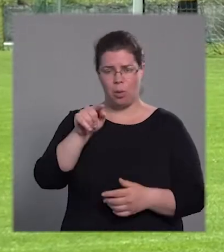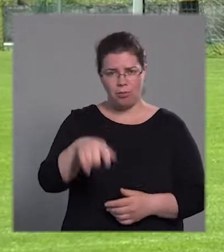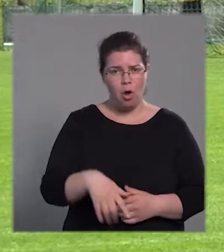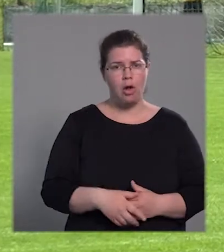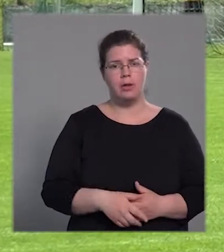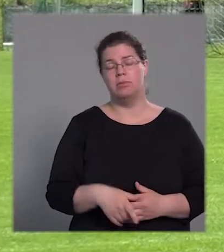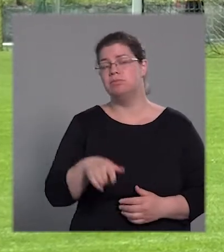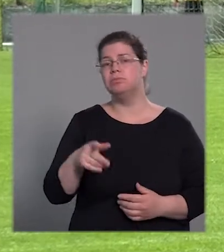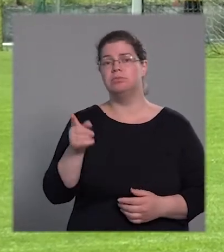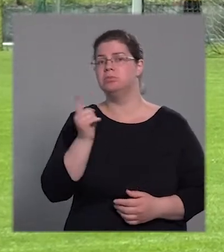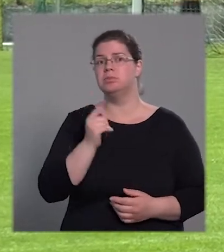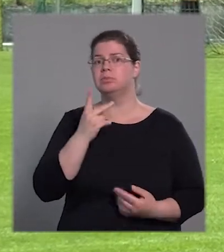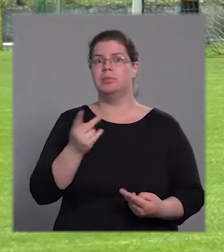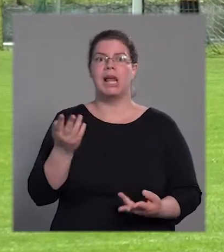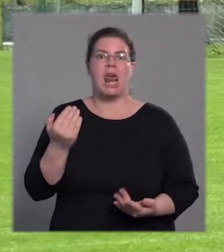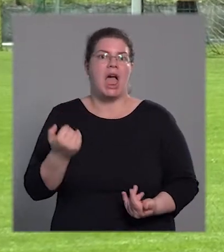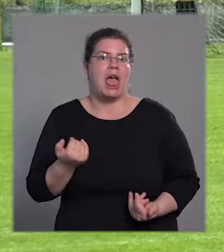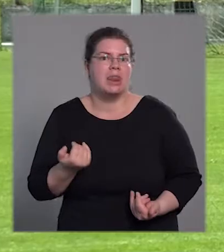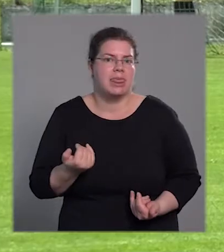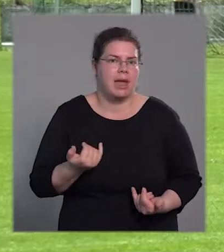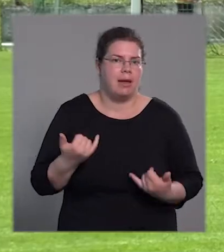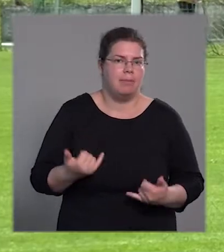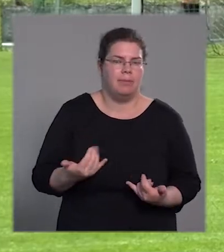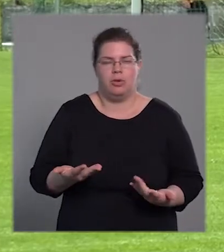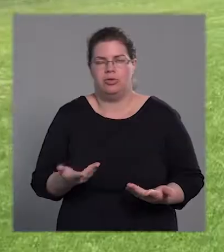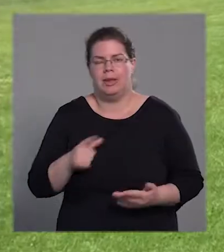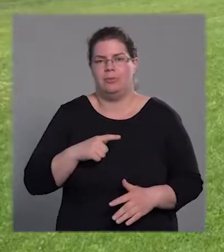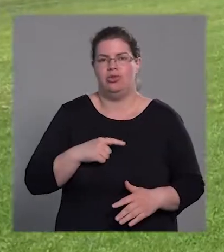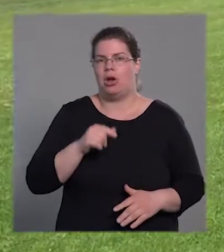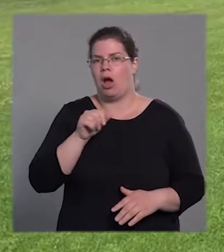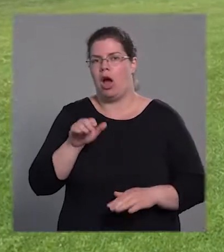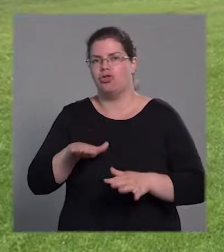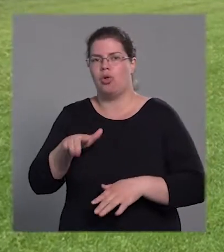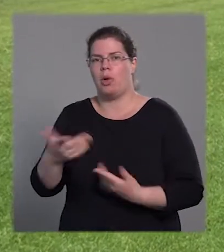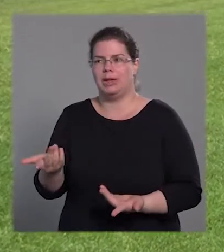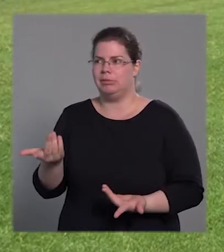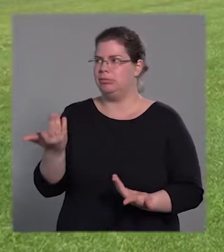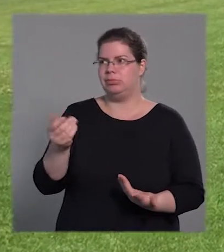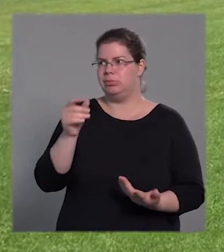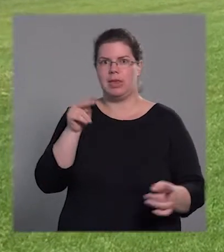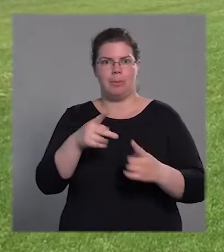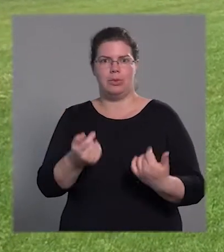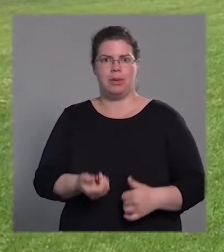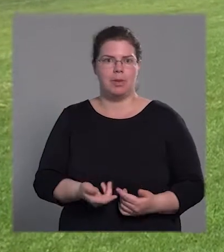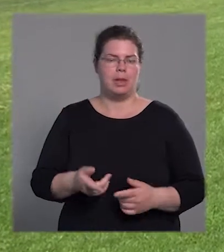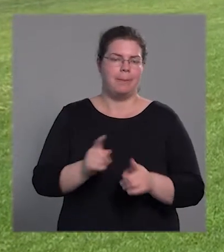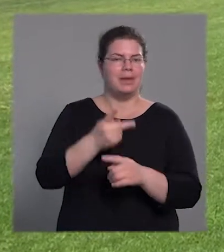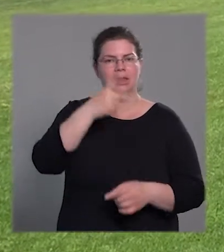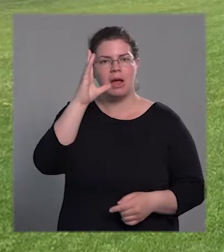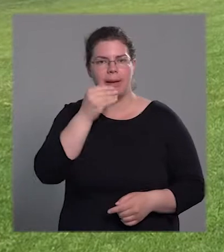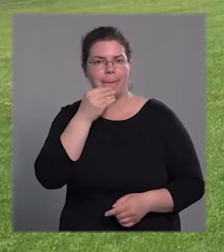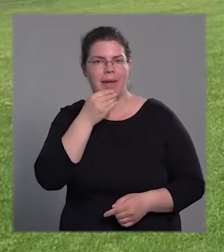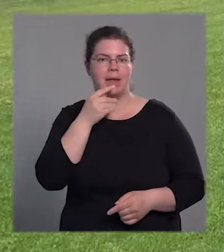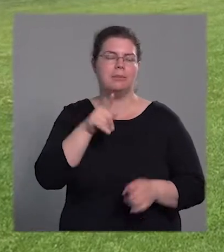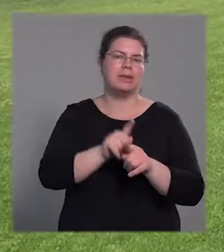akkor mit láttál? Ez most nyilván nem feltétlenül csak a Sori szempontjából, hanem mint szakember, tapasztalt